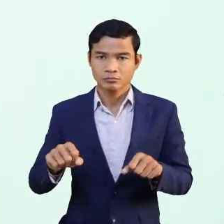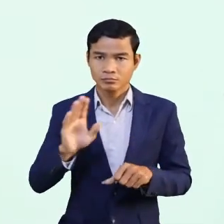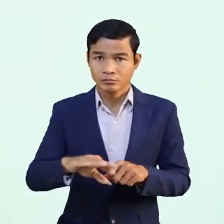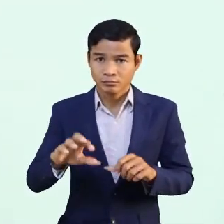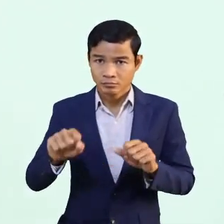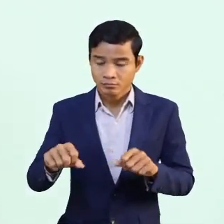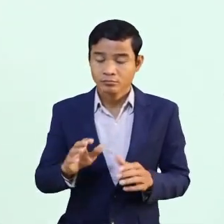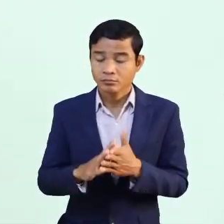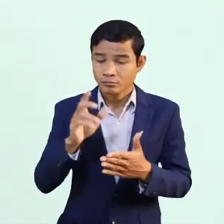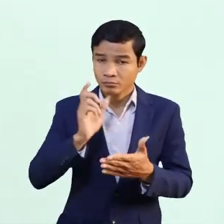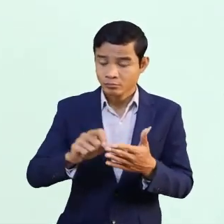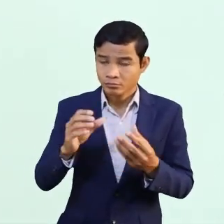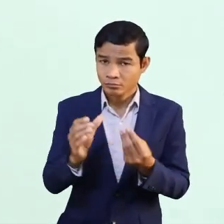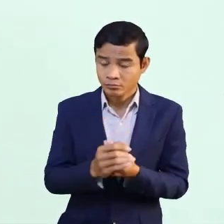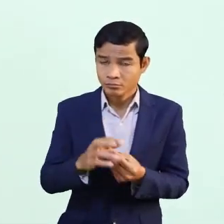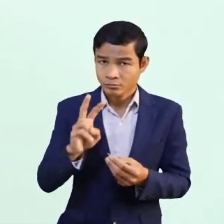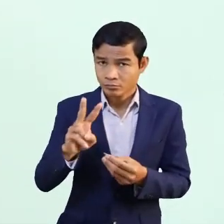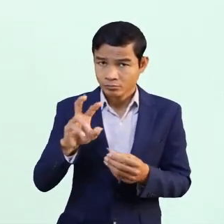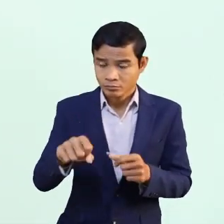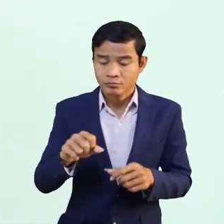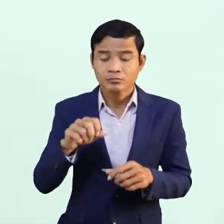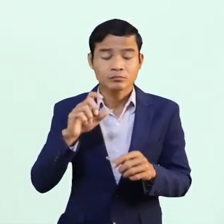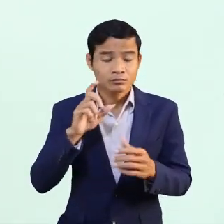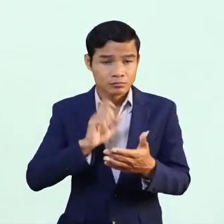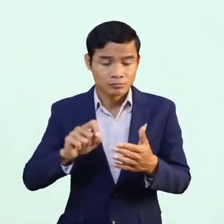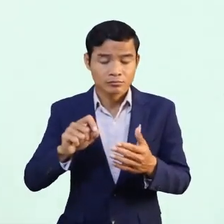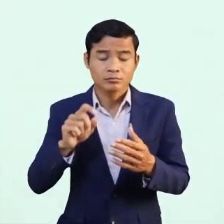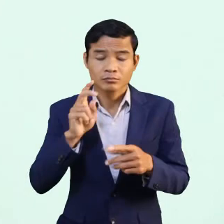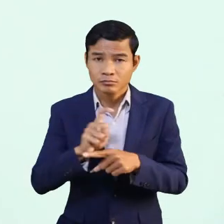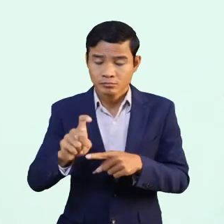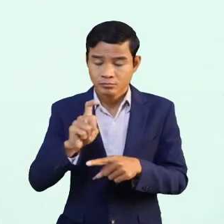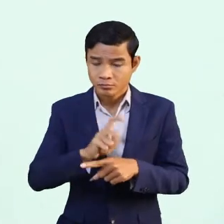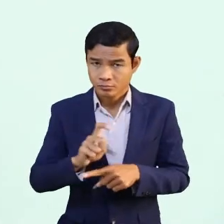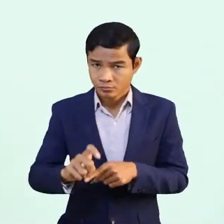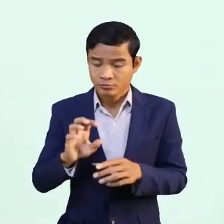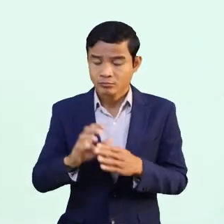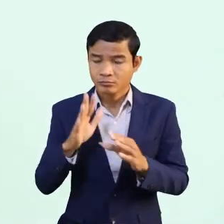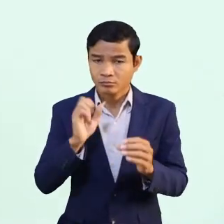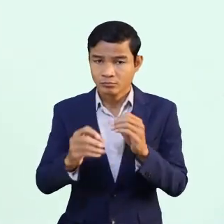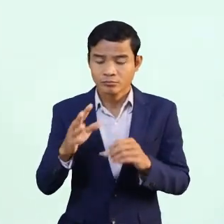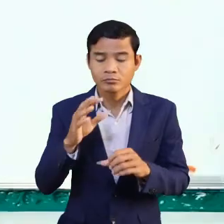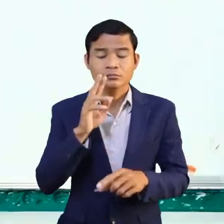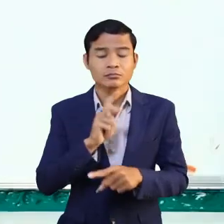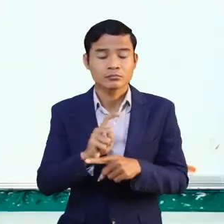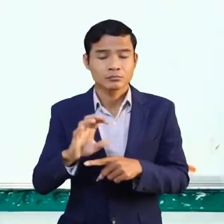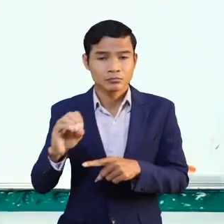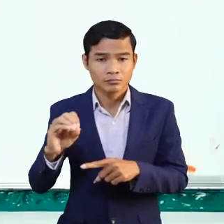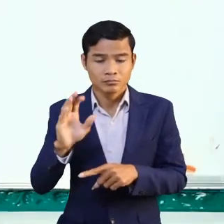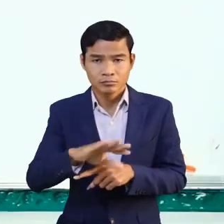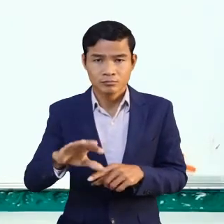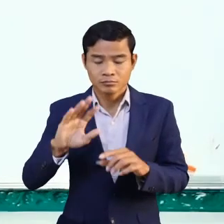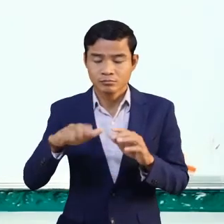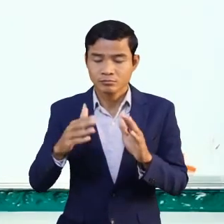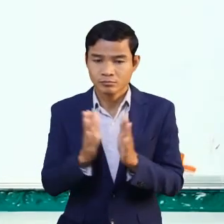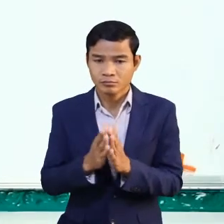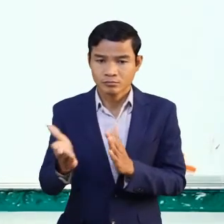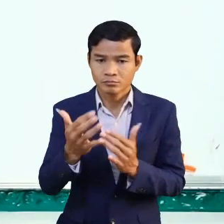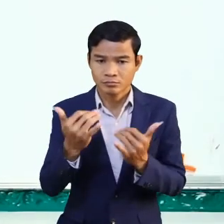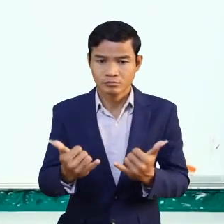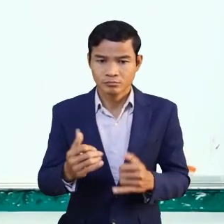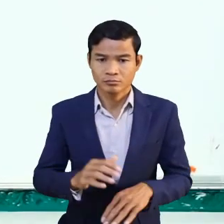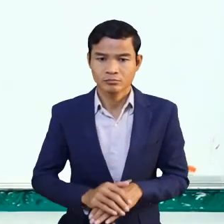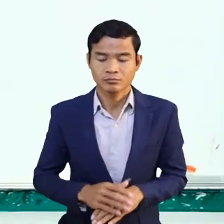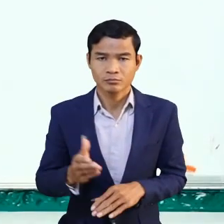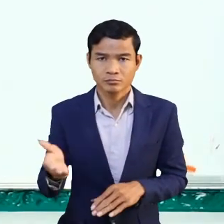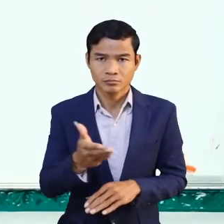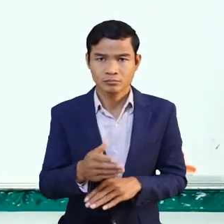ចាគឺយើងត្រូវសរសេរចំនួនទាំងពីរឲ្យត្រូវតាមខ្ទង់រួចដកលេខតាមខ្ទង់ដល់ចាប់ដើមពីខ្ទង់រាយណាកូនតោះអរគុណច្រើនអញ្ចឹងឥឡូ